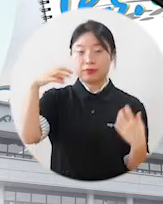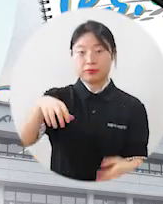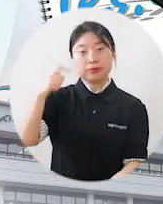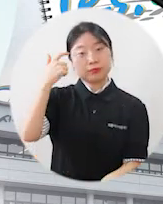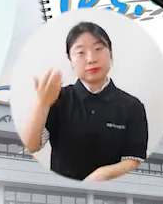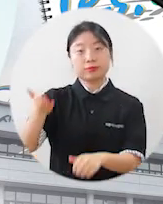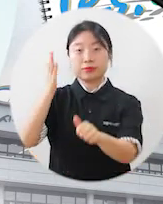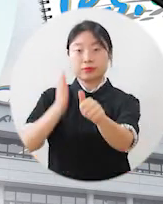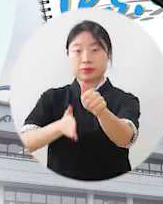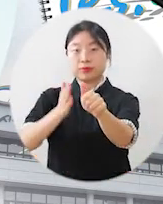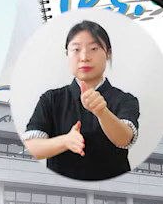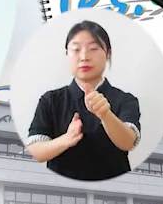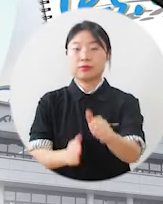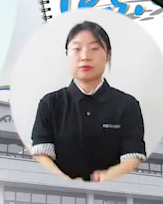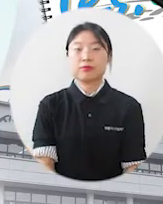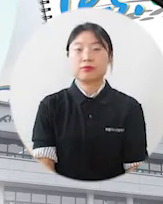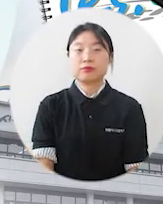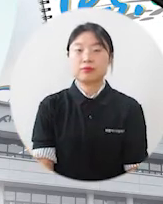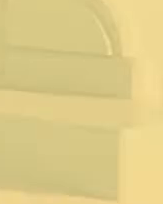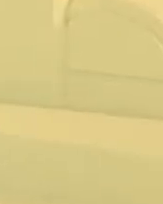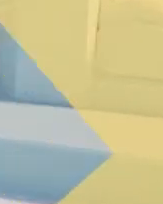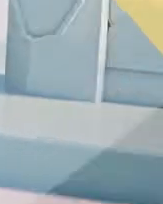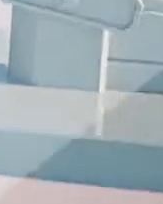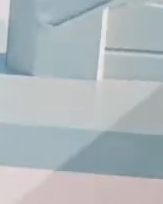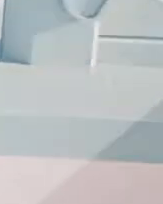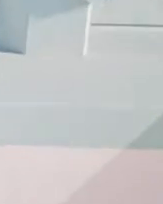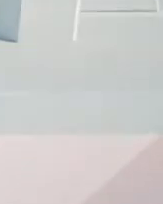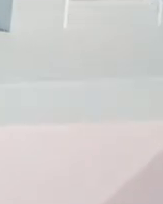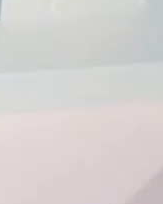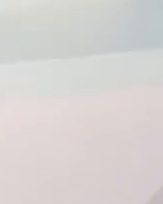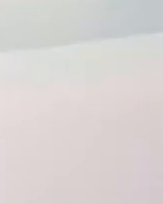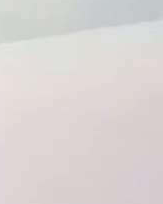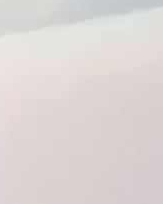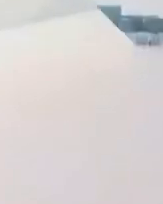일자리과 청년정책팀으로 연락 바랍니다.